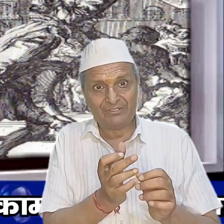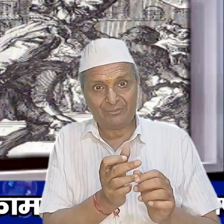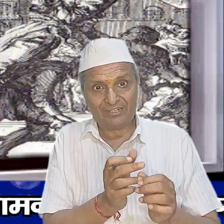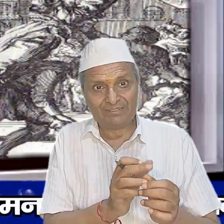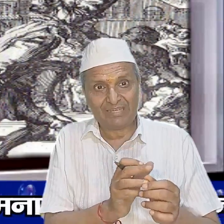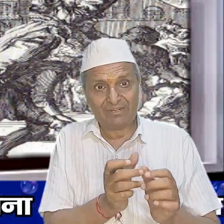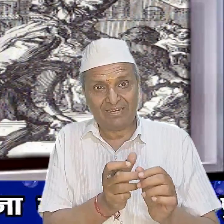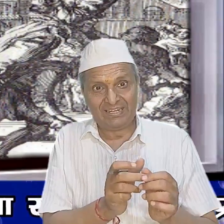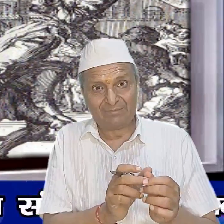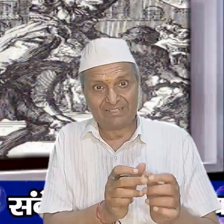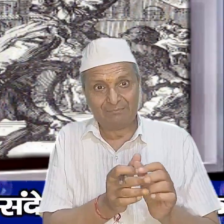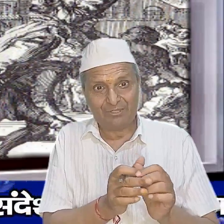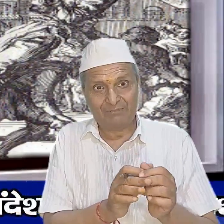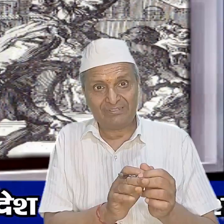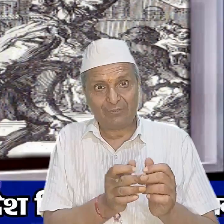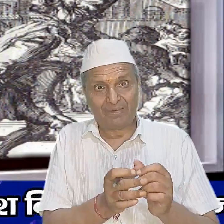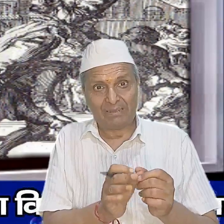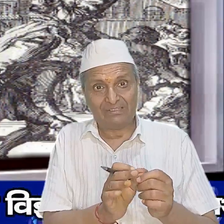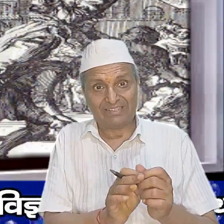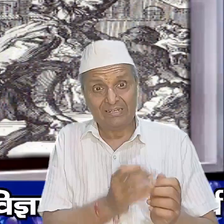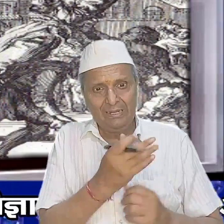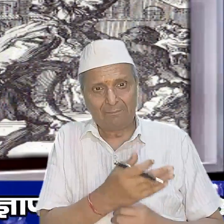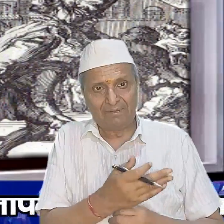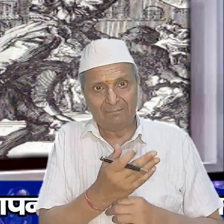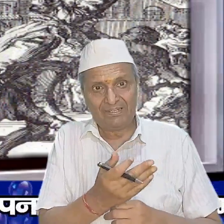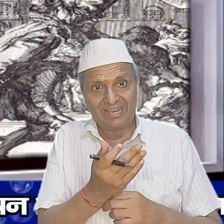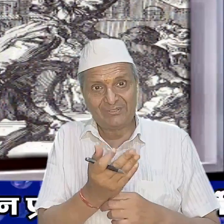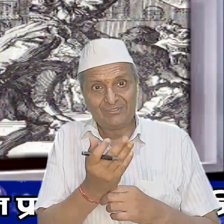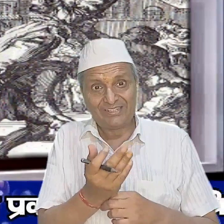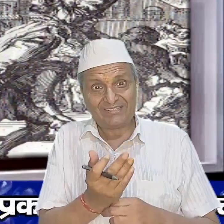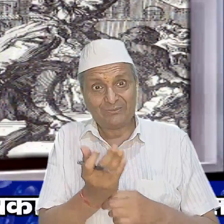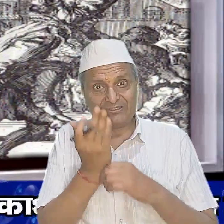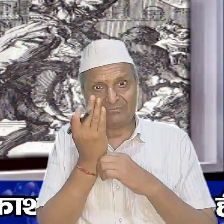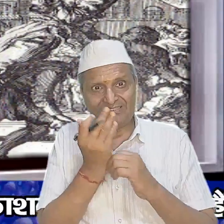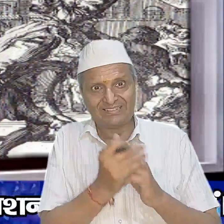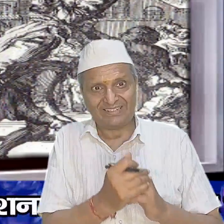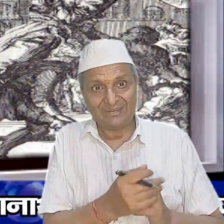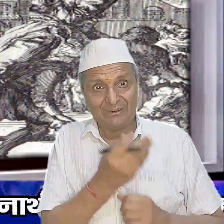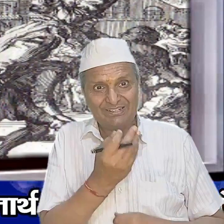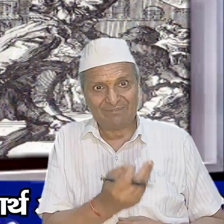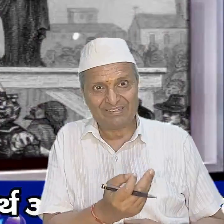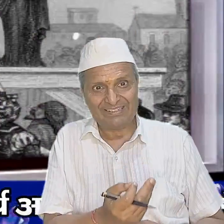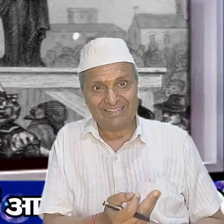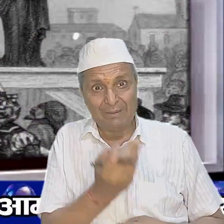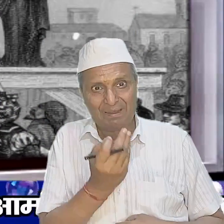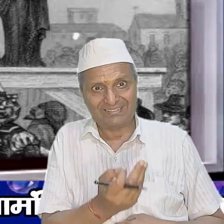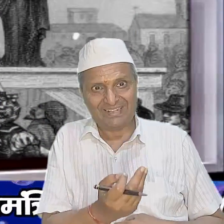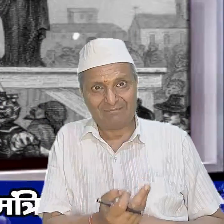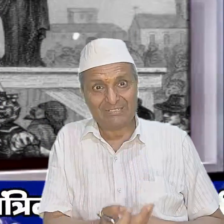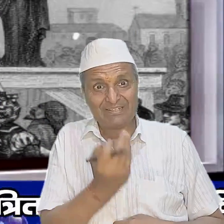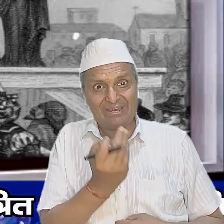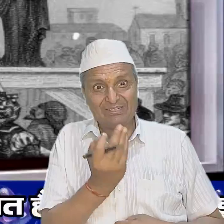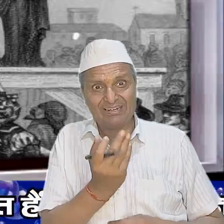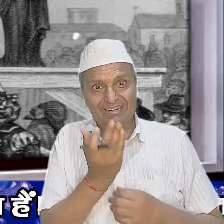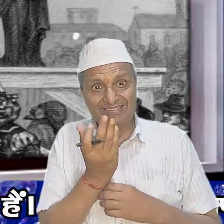पास कि अब आप अपनी सेना भेज दो। 10,000 सशस्त्र सेना वहां से चल पड़ती है और यहां पर बंदरगाह पे उतरती है,